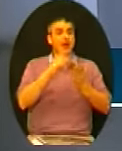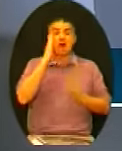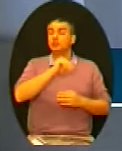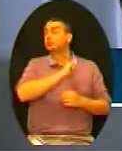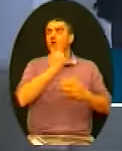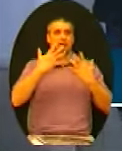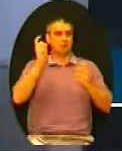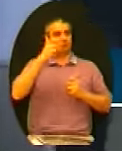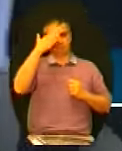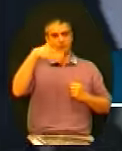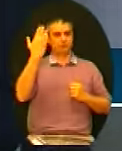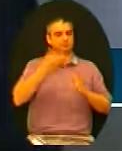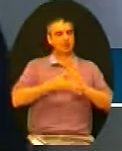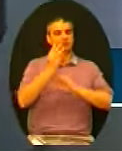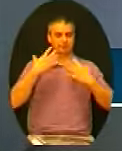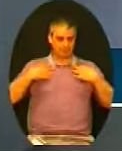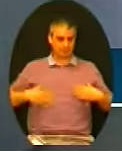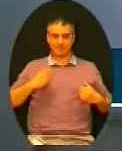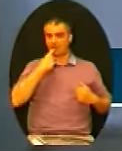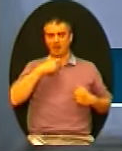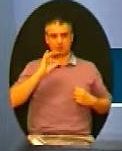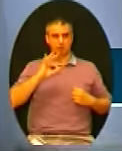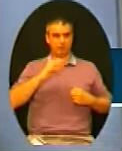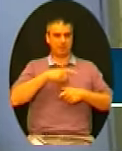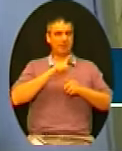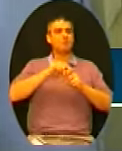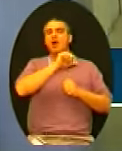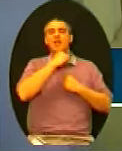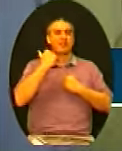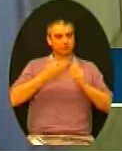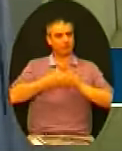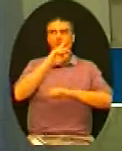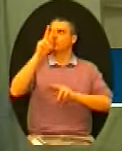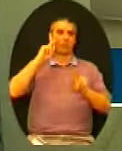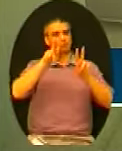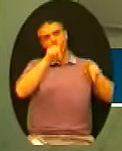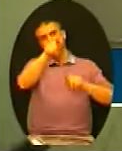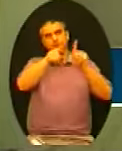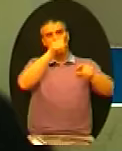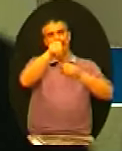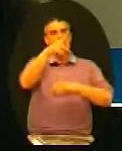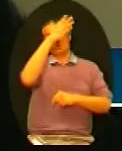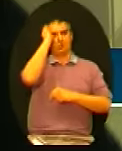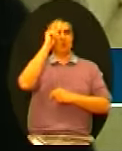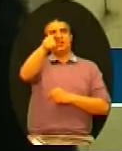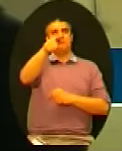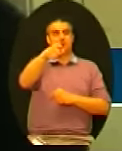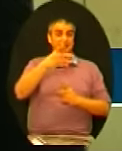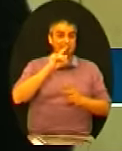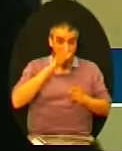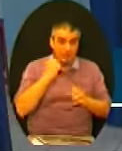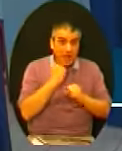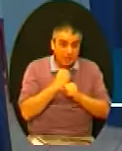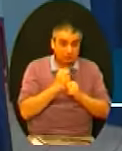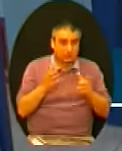הכי גדול לאיש מפורסם זה לצאת עם הבגדים הכתומים של דאעש, לצאת החוצה וכולם מצביעים עליך, הנה אולמרט. אבל אם עשו